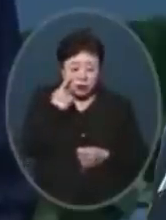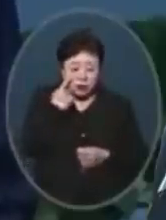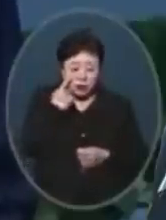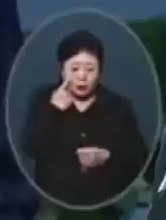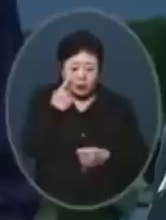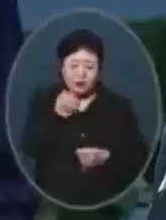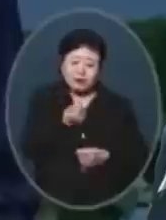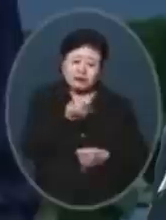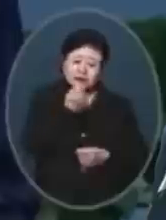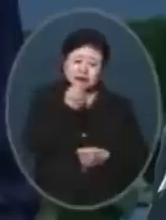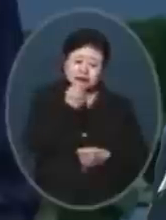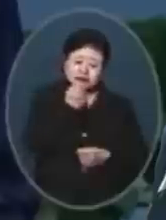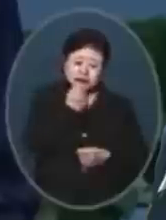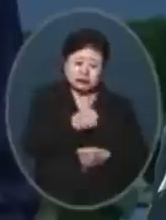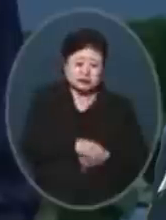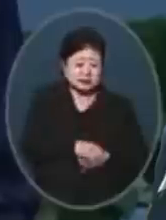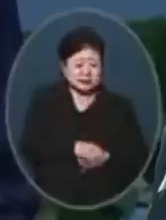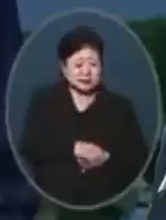아주